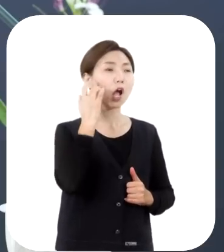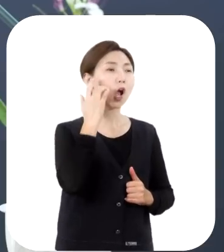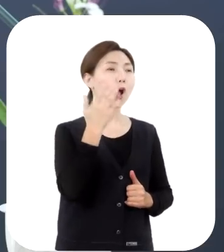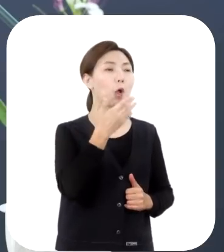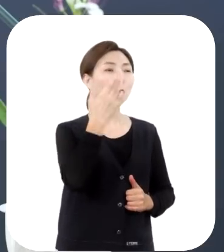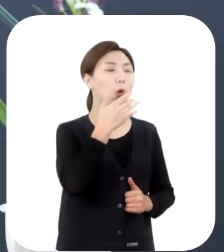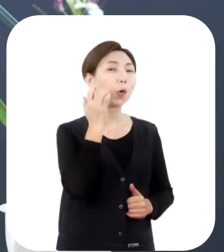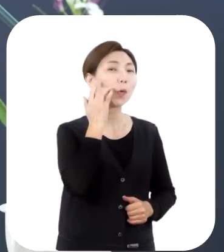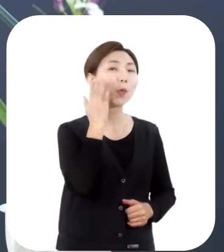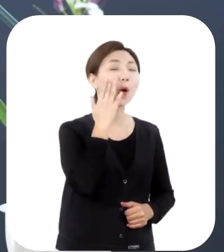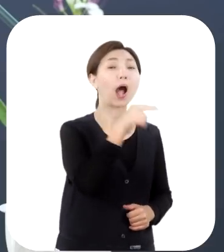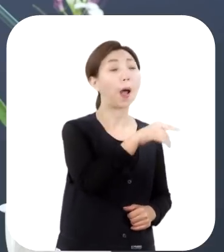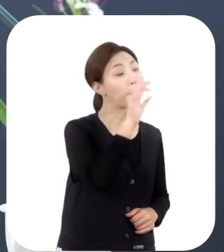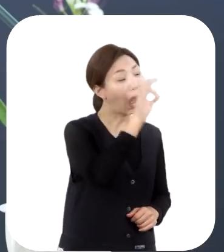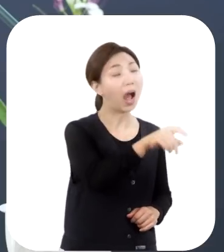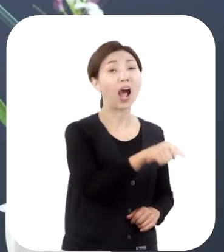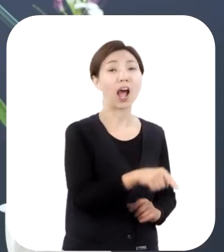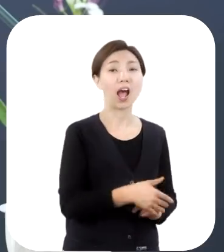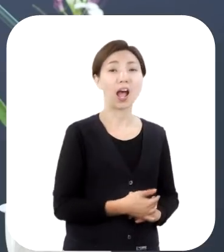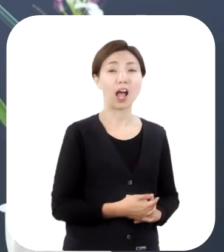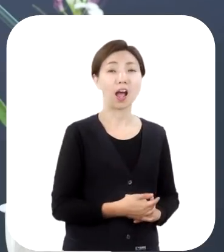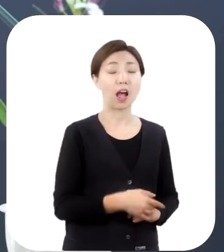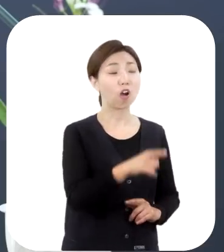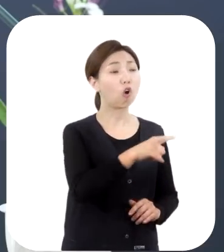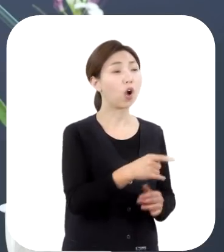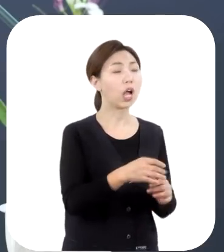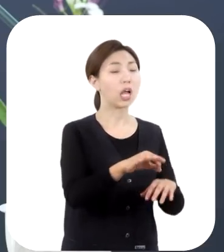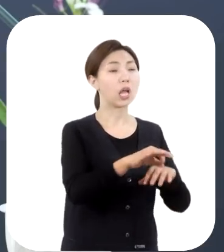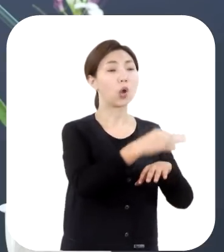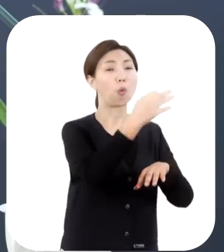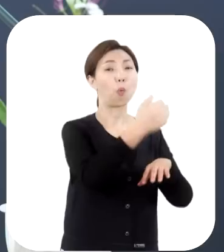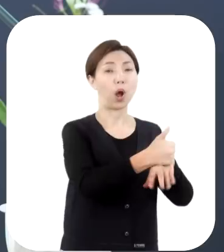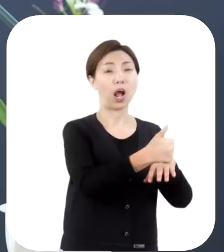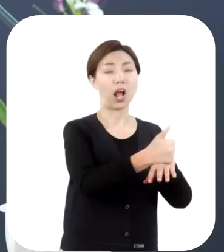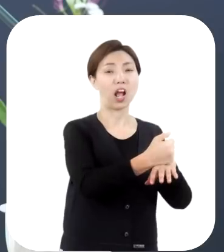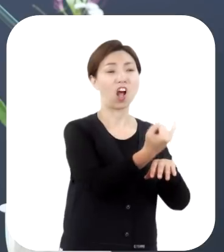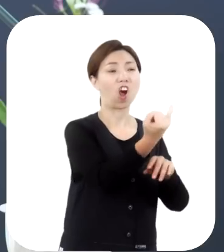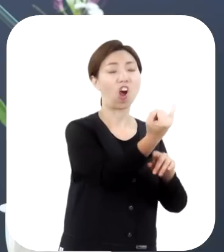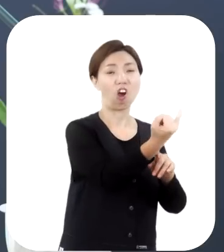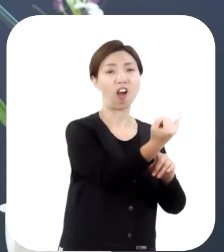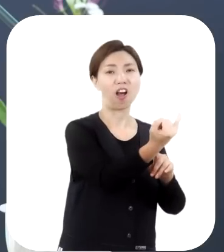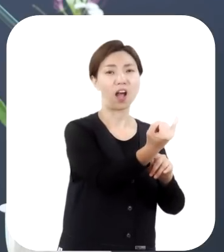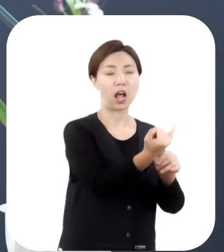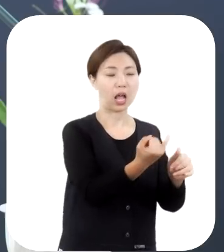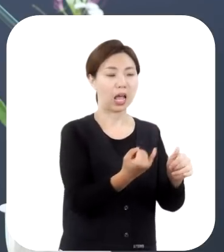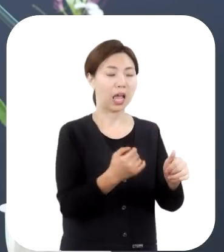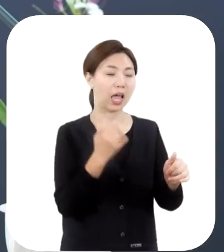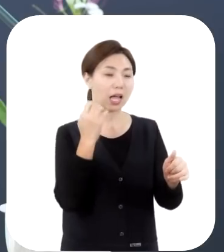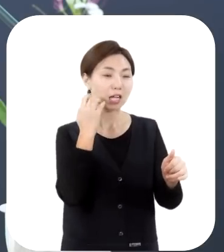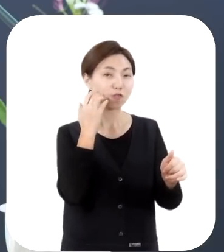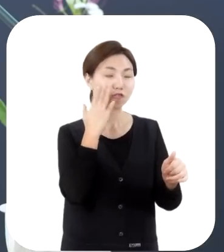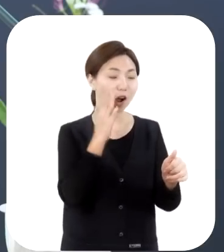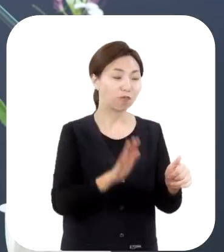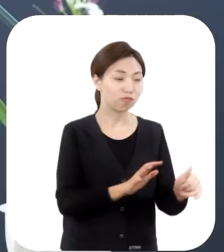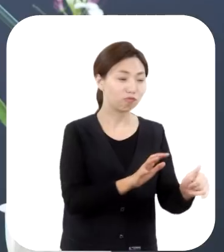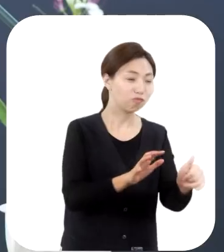그러니까 인간이 자기를 합리화시키기 위해서 자연을 들먹거리는